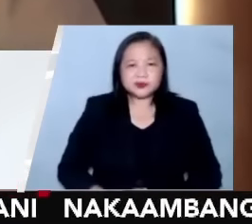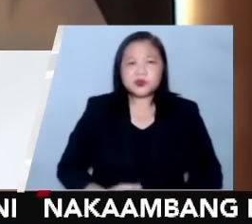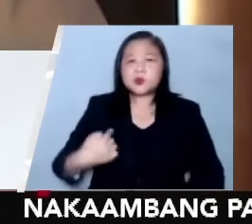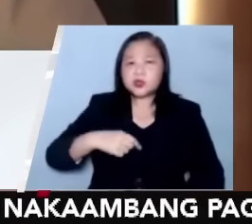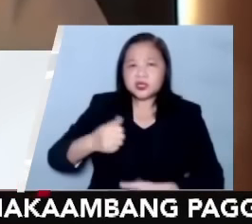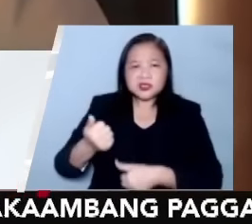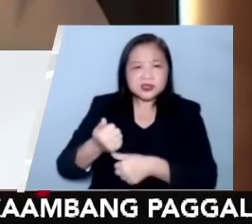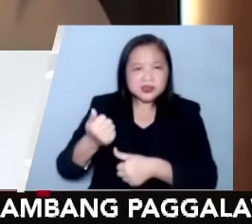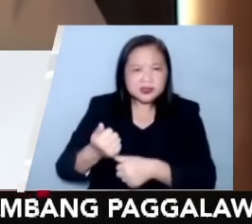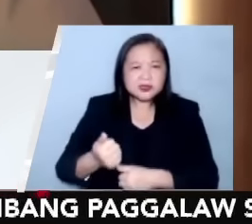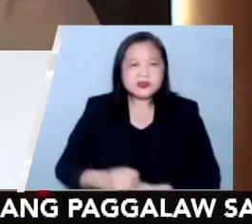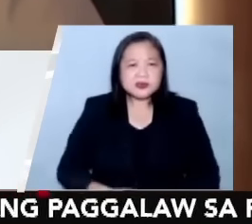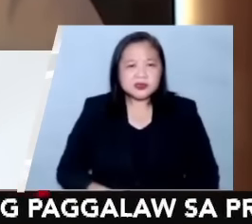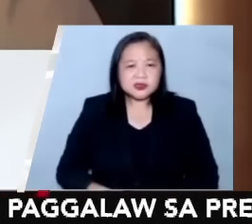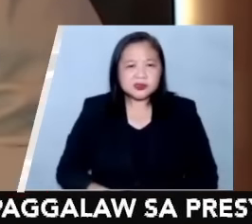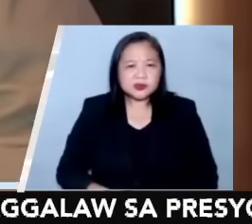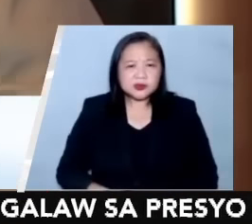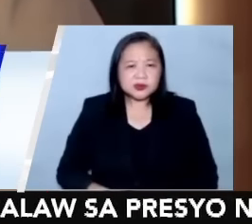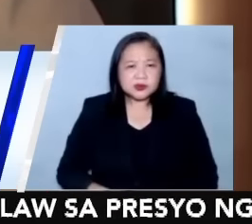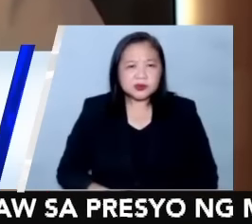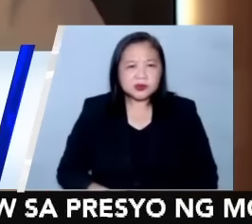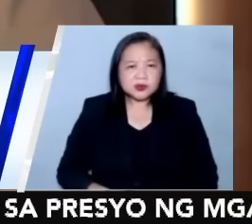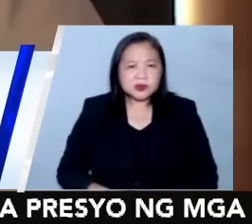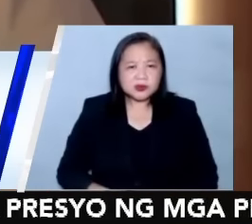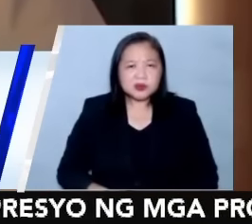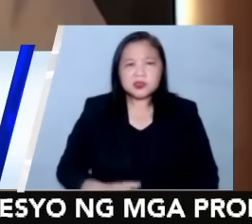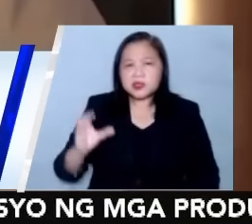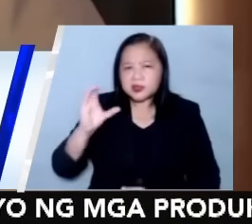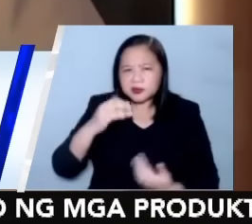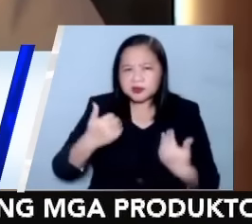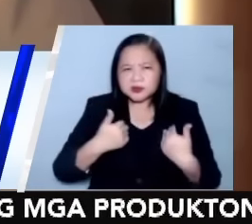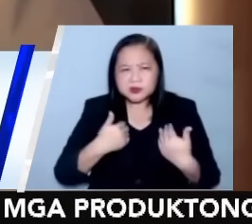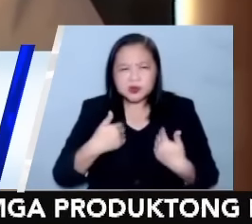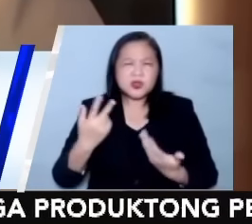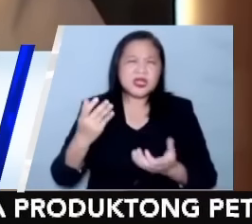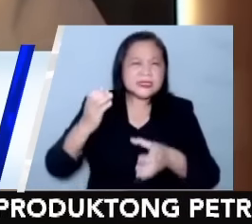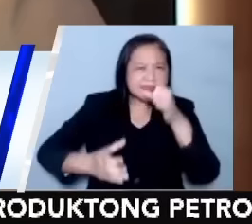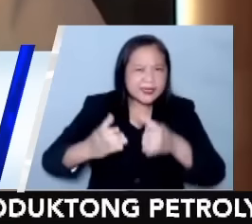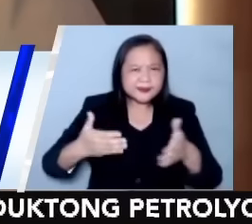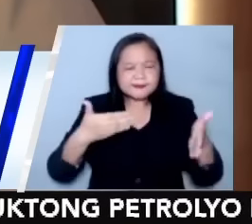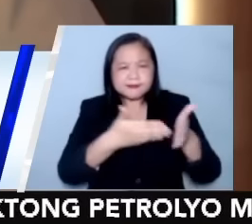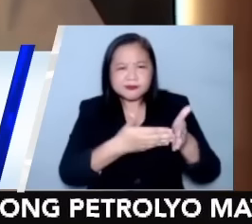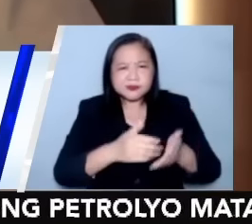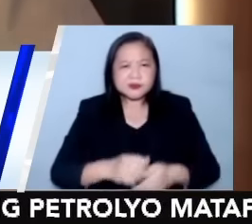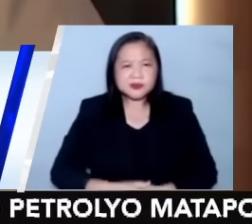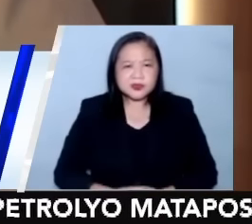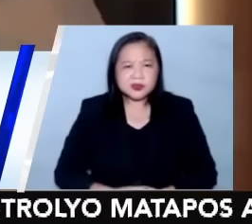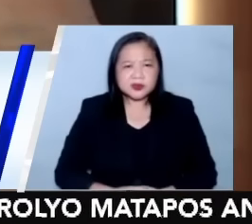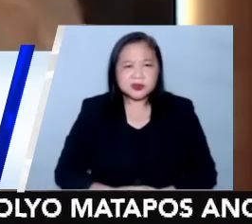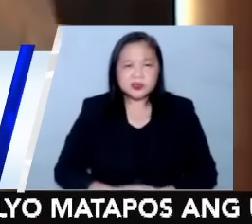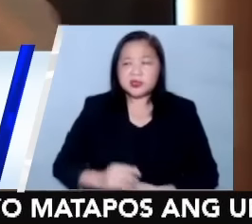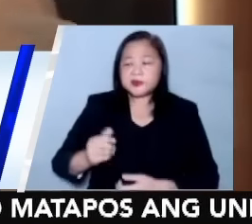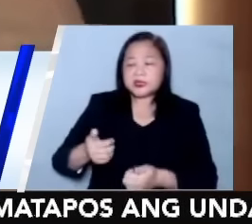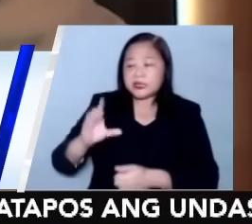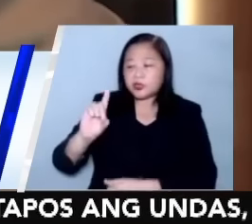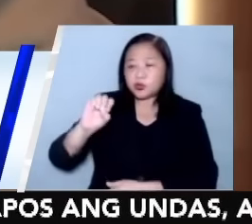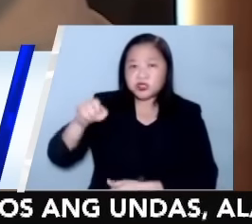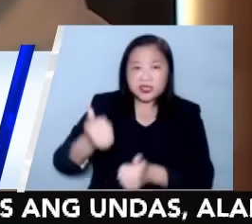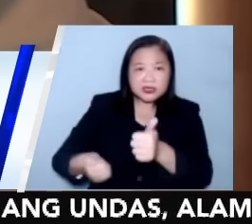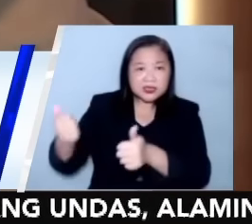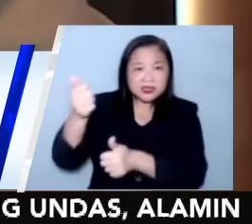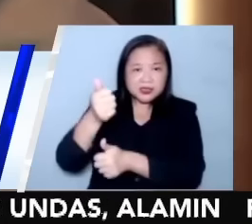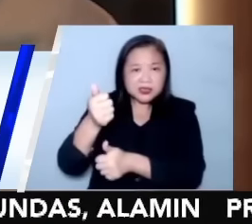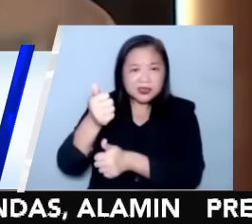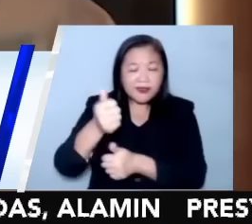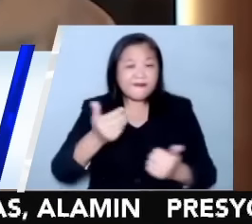build-up para magkaroon po tayo ng airtight na kaso at ayaw na po ng Secretary of Justice natin na mag-file tayo ng